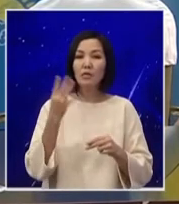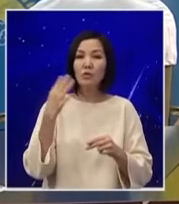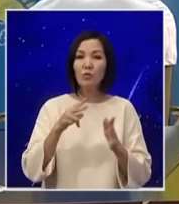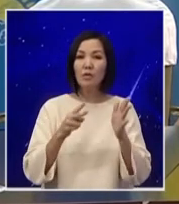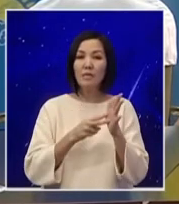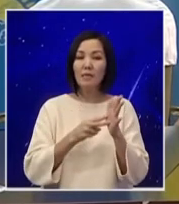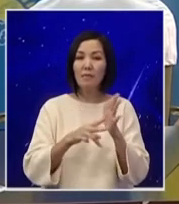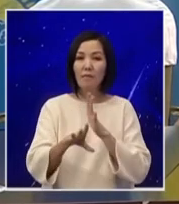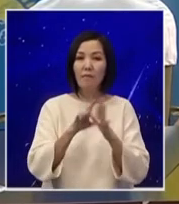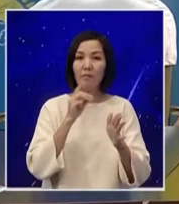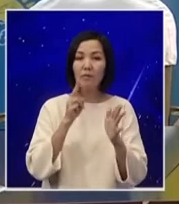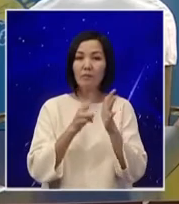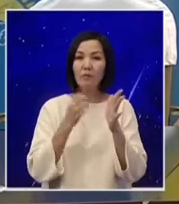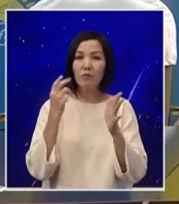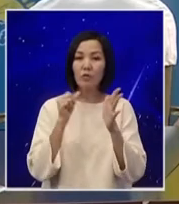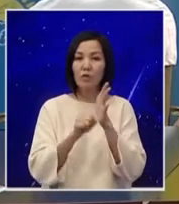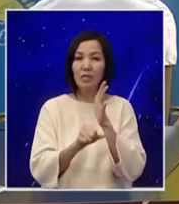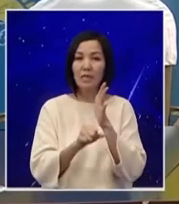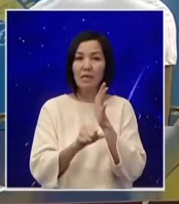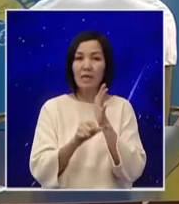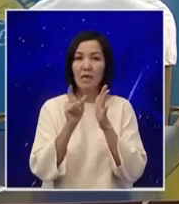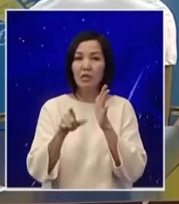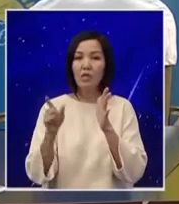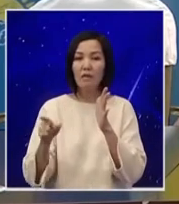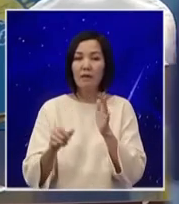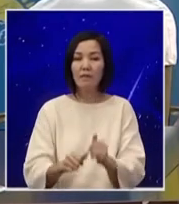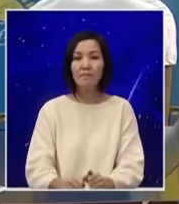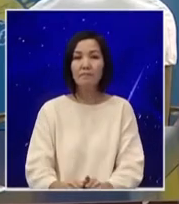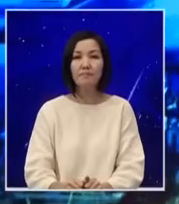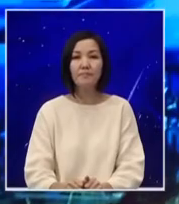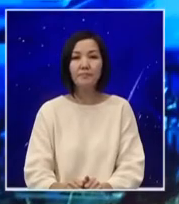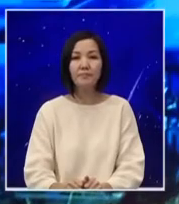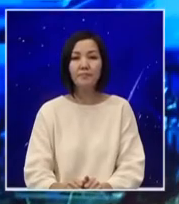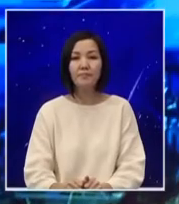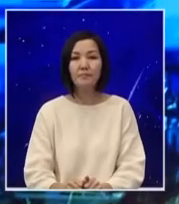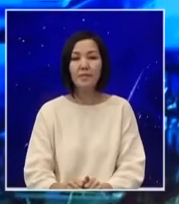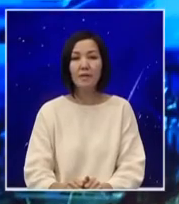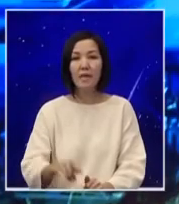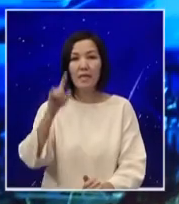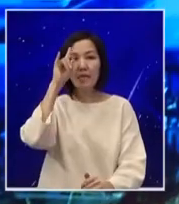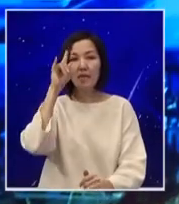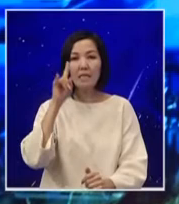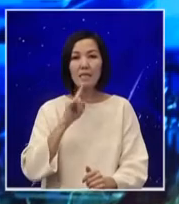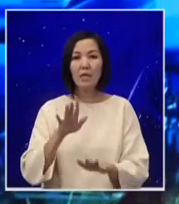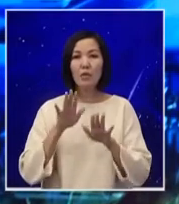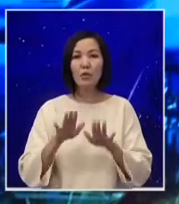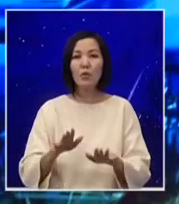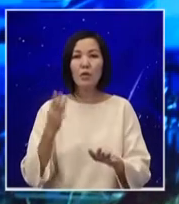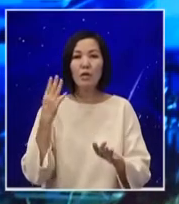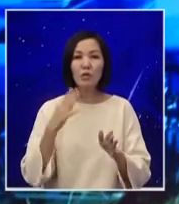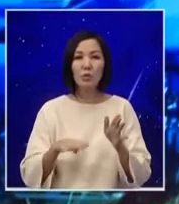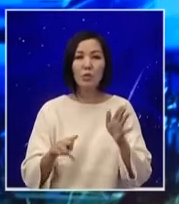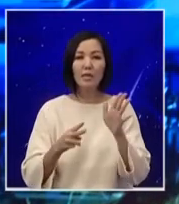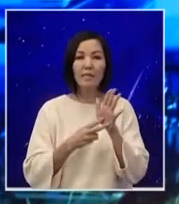мы выберем 760 членов партии казахстан только на 47